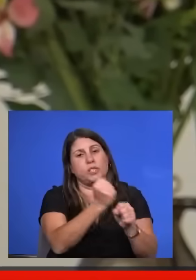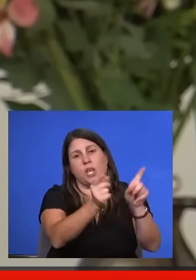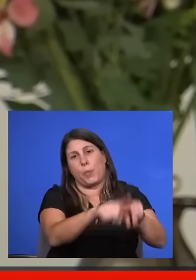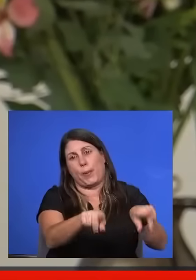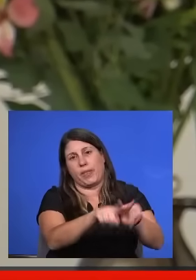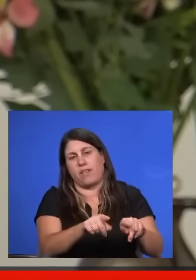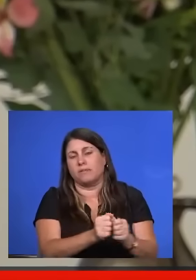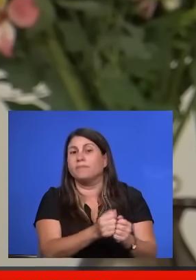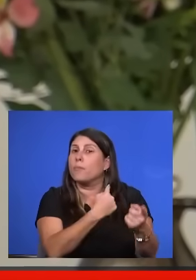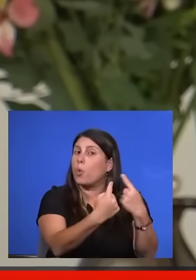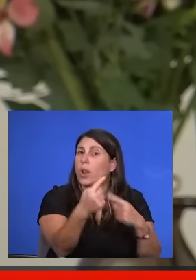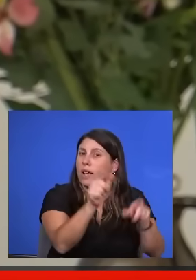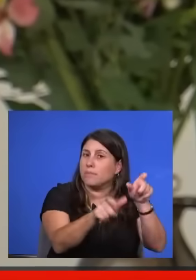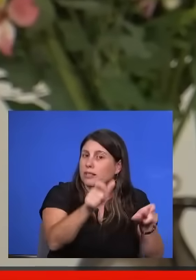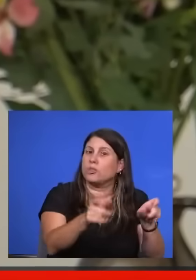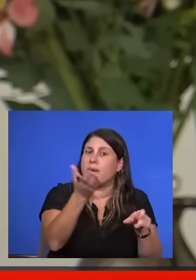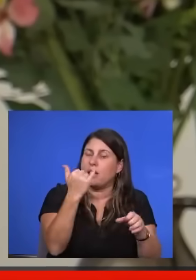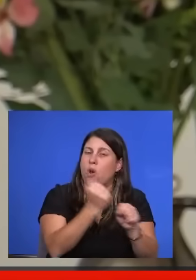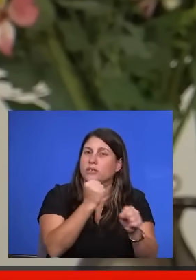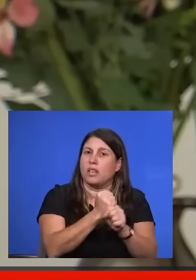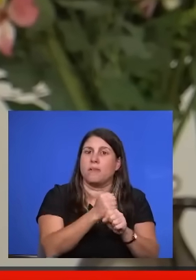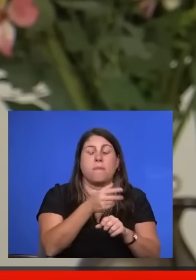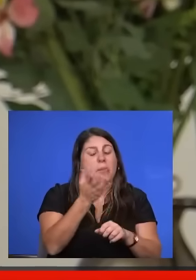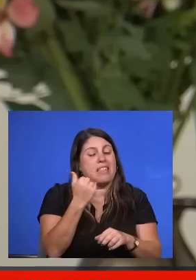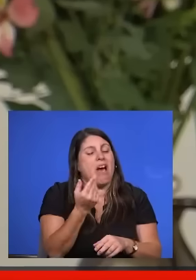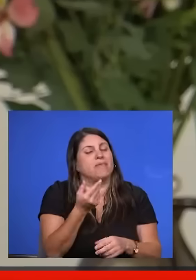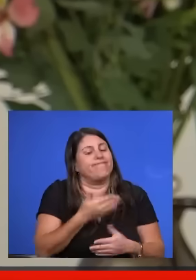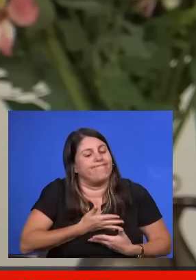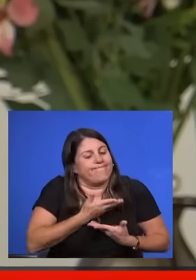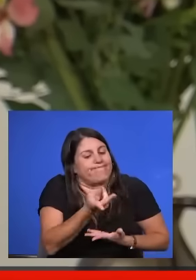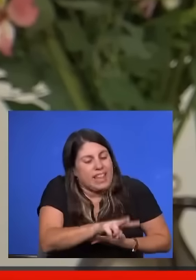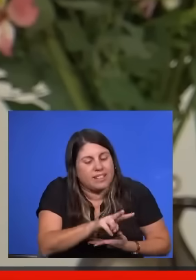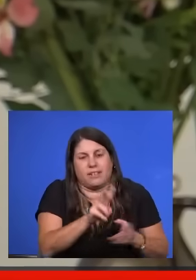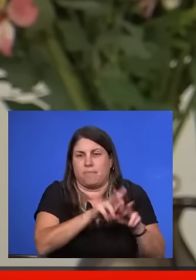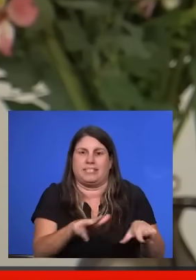ואחד מהאנשים האלה היה מקריב את חייו בסיטואציה הזאת.